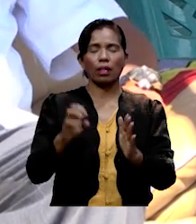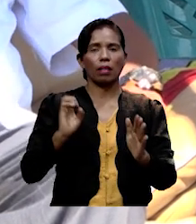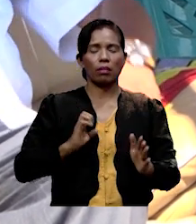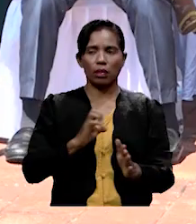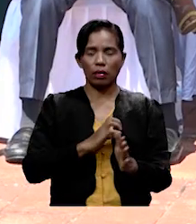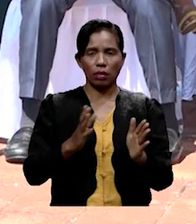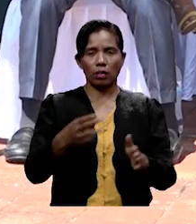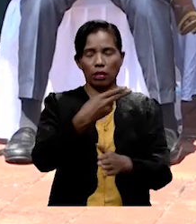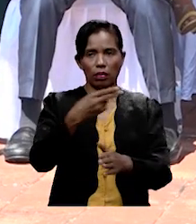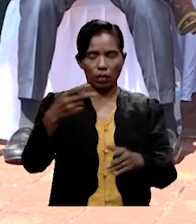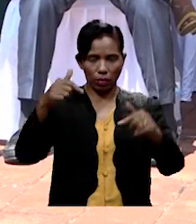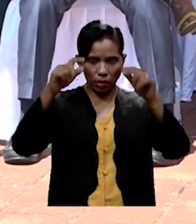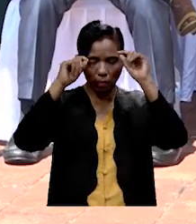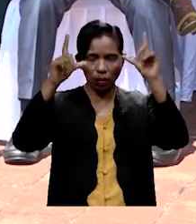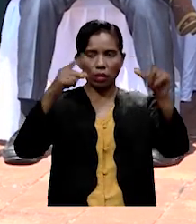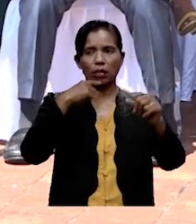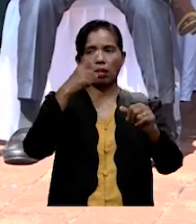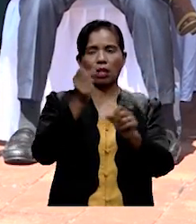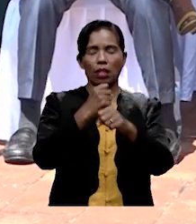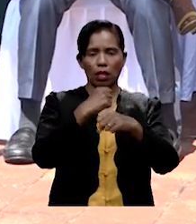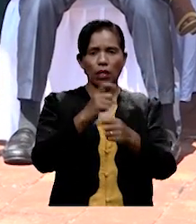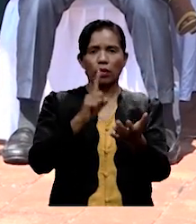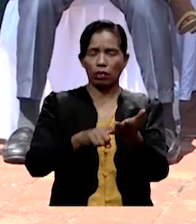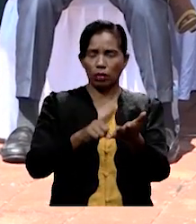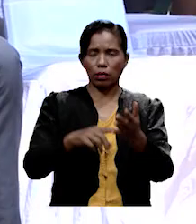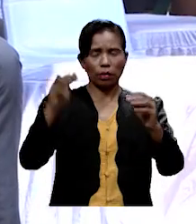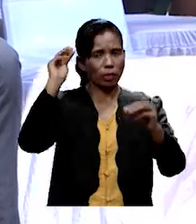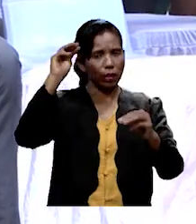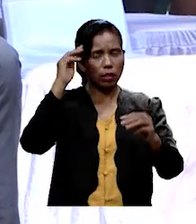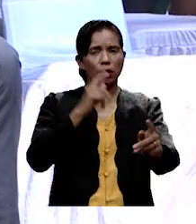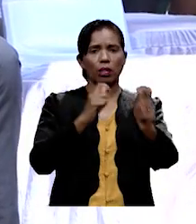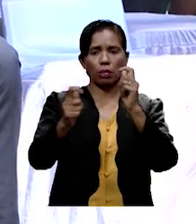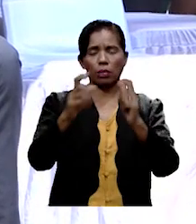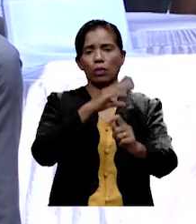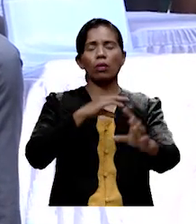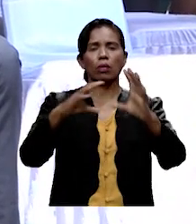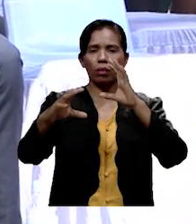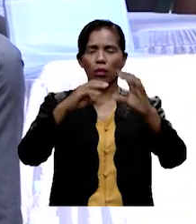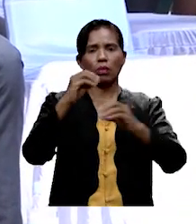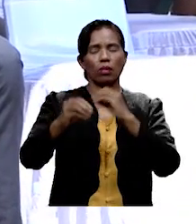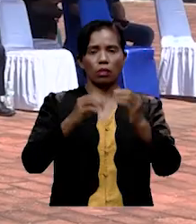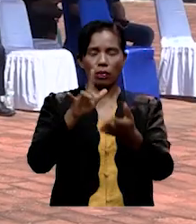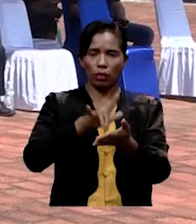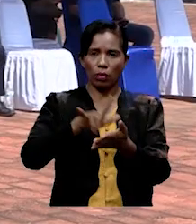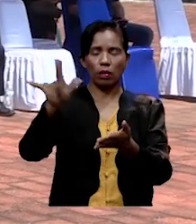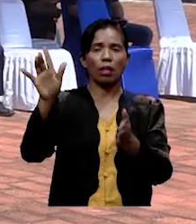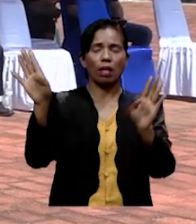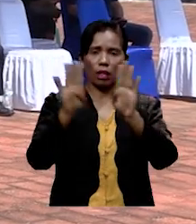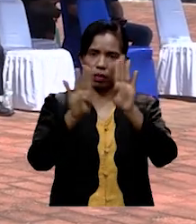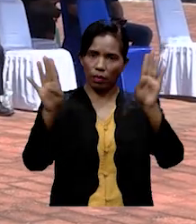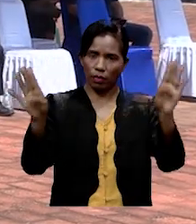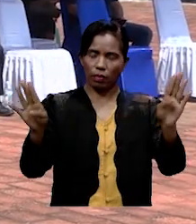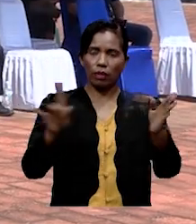Timor Leste hateten durante ne halo diskusan ho ministro transporte no komunikasau kon aba vo komersial no ikus